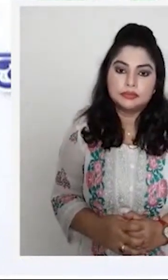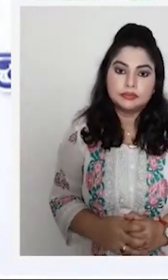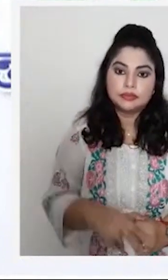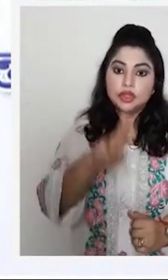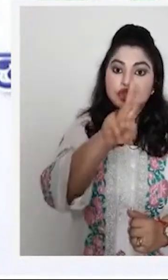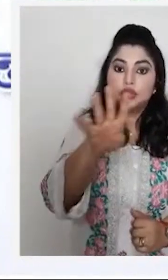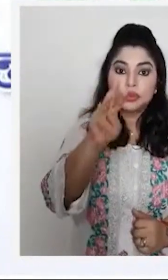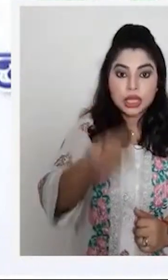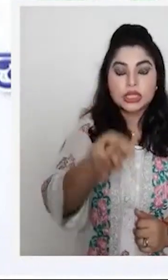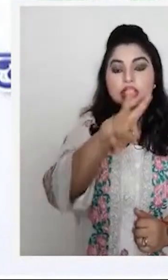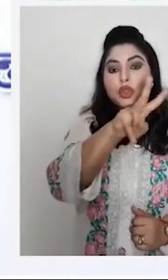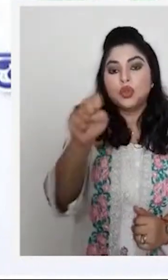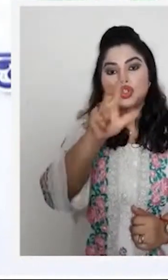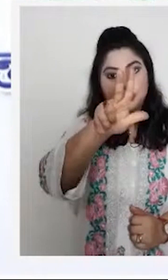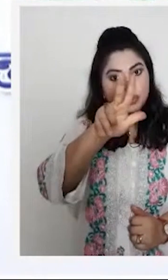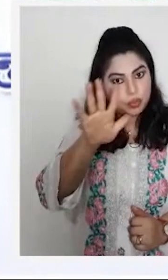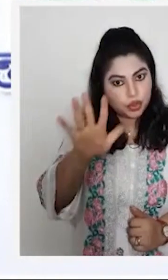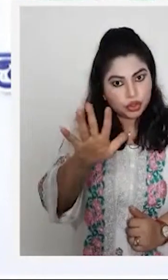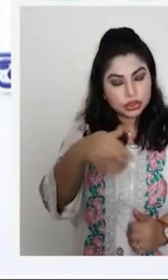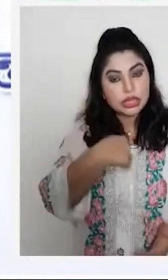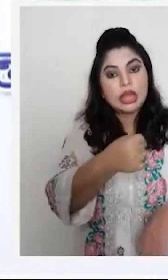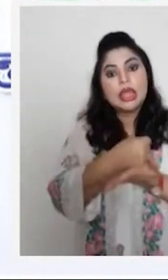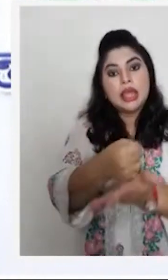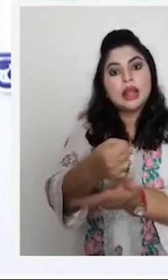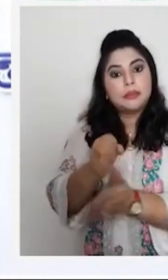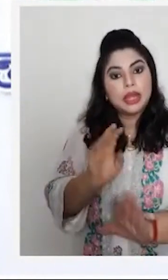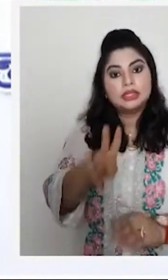800টি। সংগৃহীত হয়েছে এ পর্যন্ত